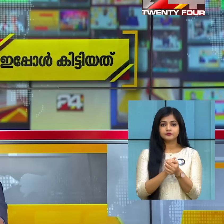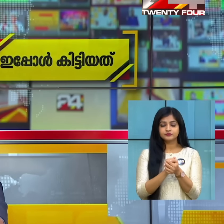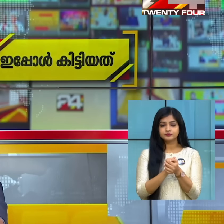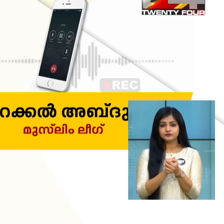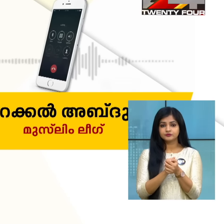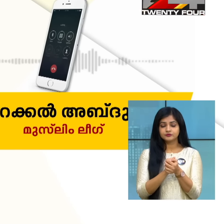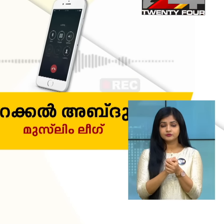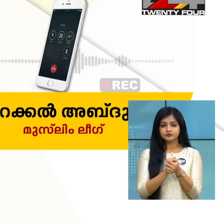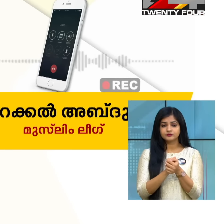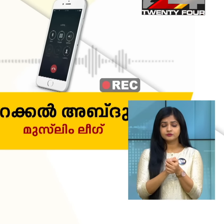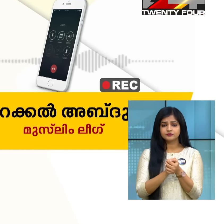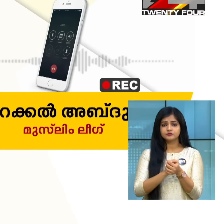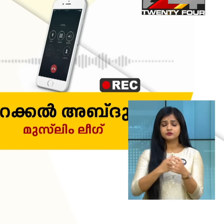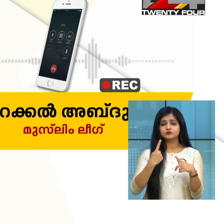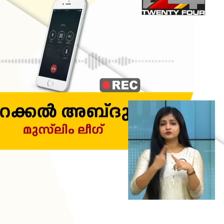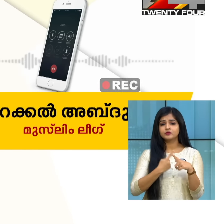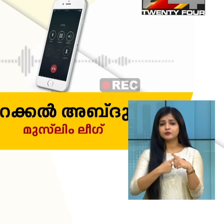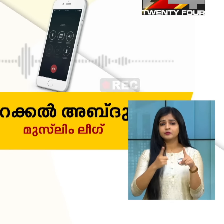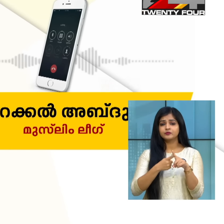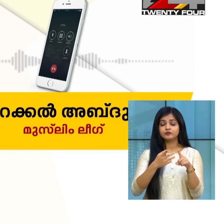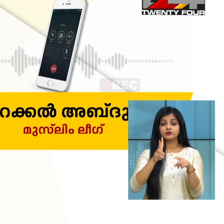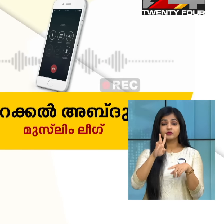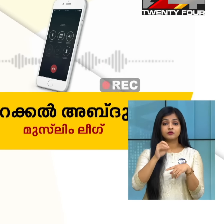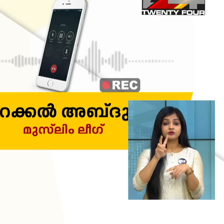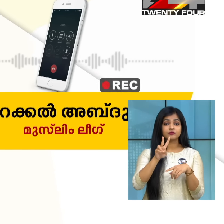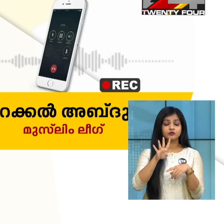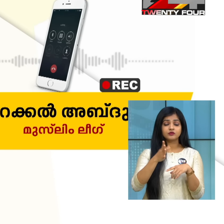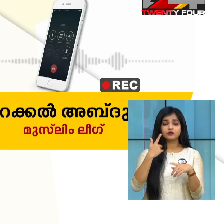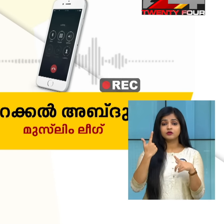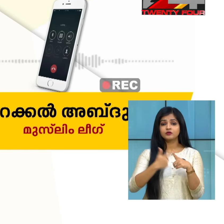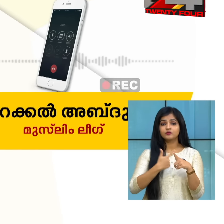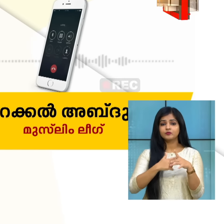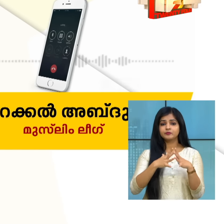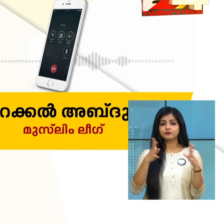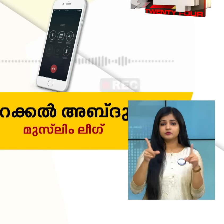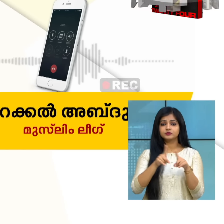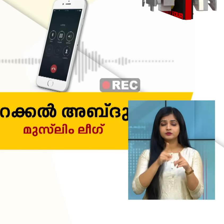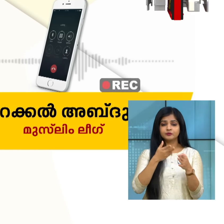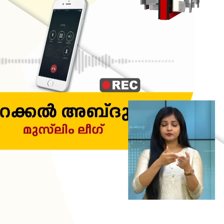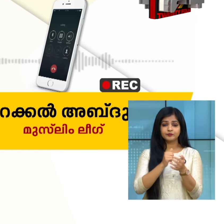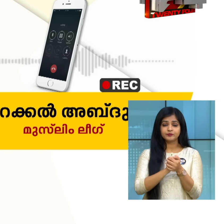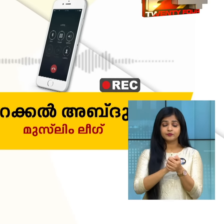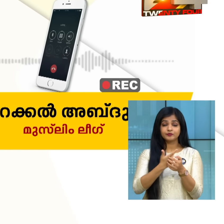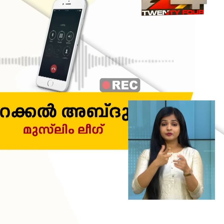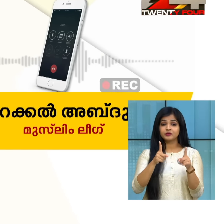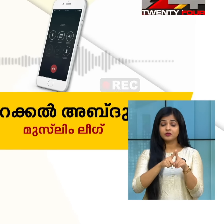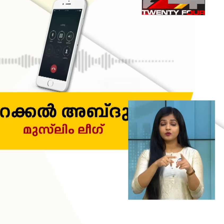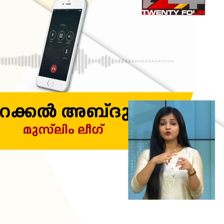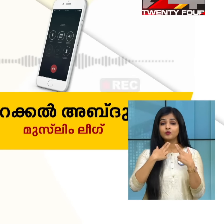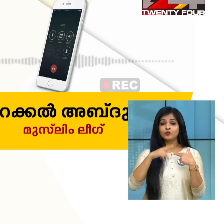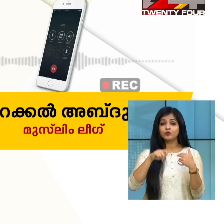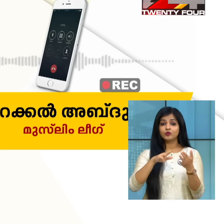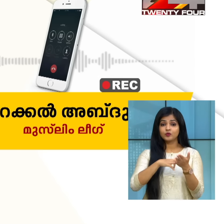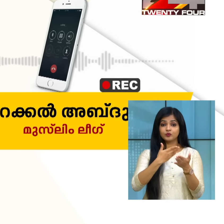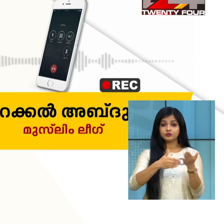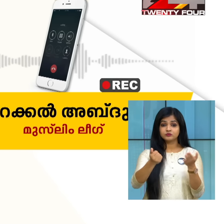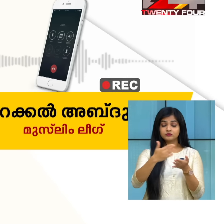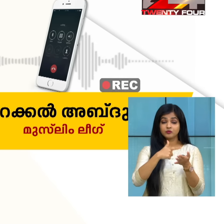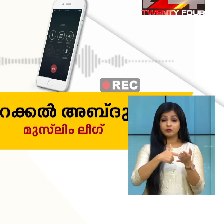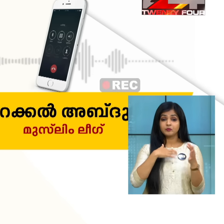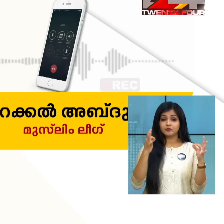അത് ഒരു വലിയ തമാശയാണ്. അത് 2024 ഏറ്റവും വലിയൊരു തമാശ. ഈ ഇതൊന്നും കാണിച്ച് നമ്മളെ ഭയപ്പെടുത്തേണ്ട ആവശ്യമൊന്നുമില്ല.